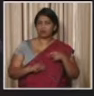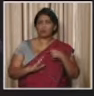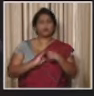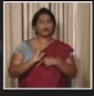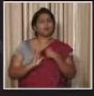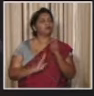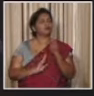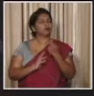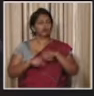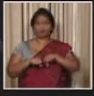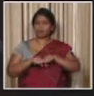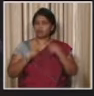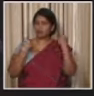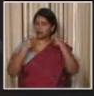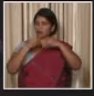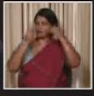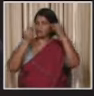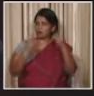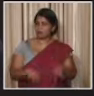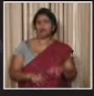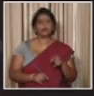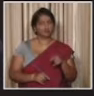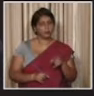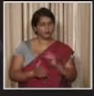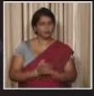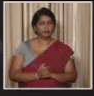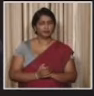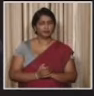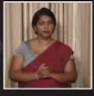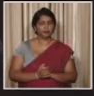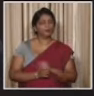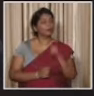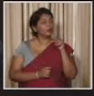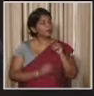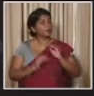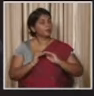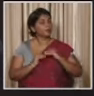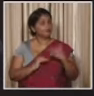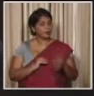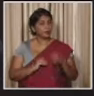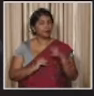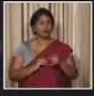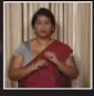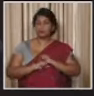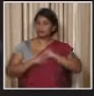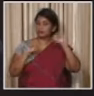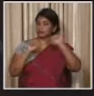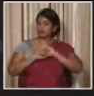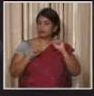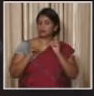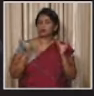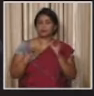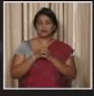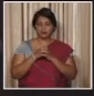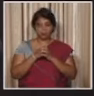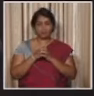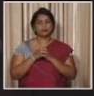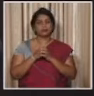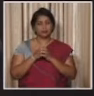මෙරටේ ආර්ථිකය බිඳ වැටිලා ඒක බංකොලොත් බවට පත් වුණා. ඊට පස්සේ ඒ අරගලයක් මුලින් එළියට